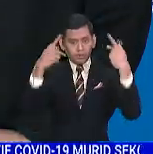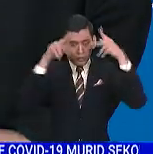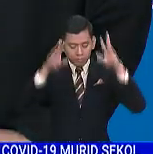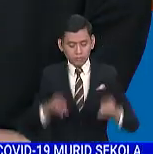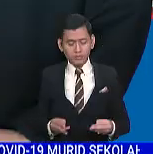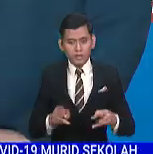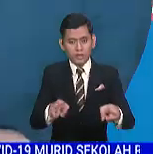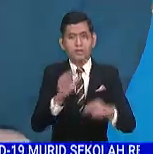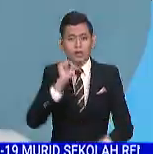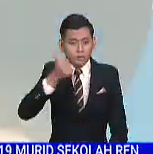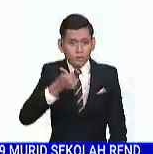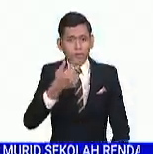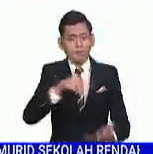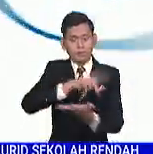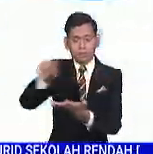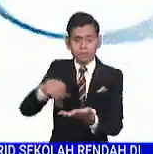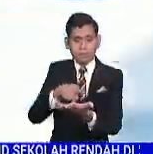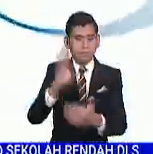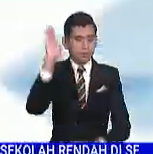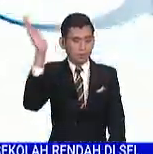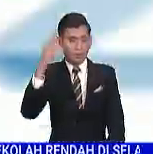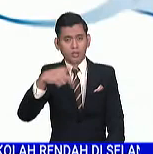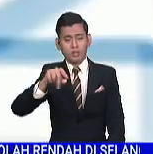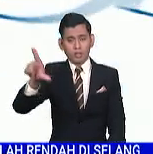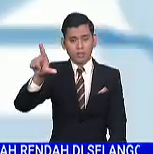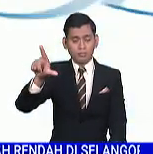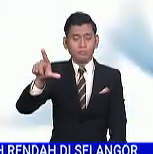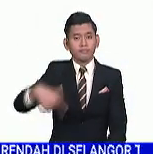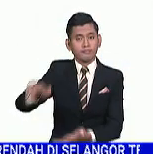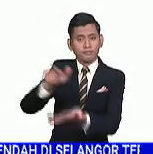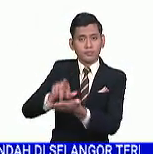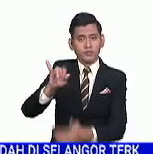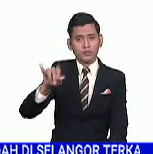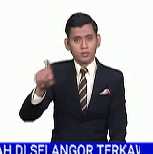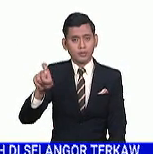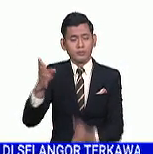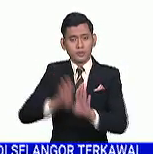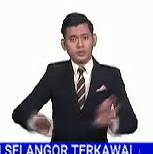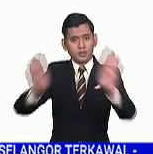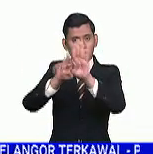esok di Pusat Konvensyen Kuala Lumpur. Amirul Aizad Muhammad Syafi'i, Berita RTM.